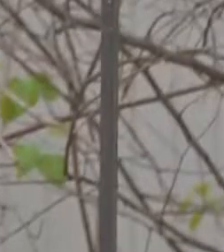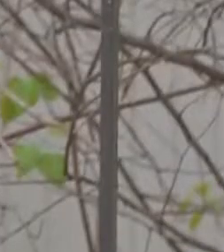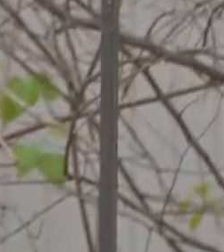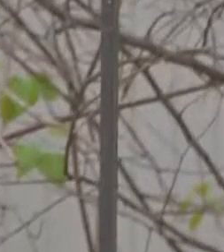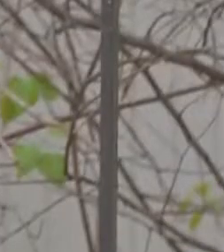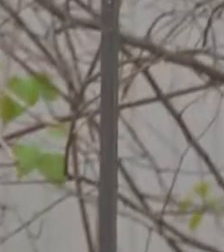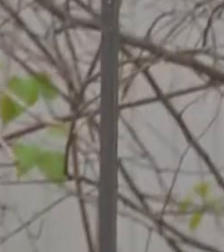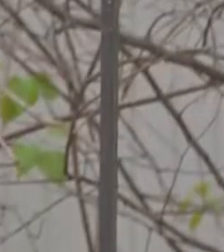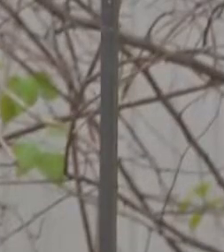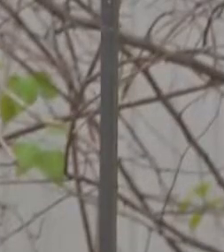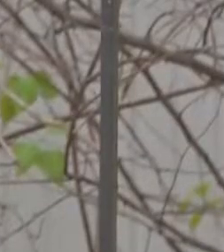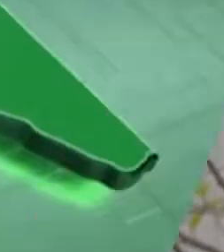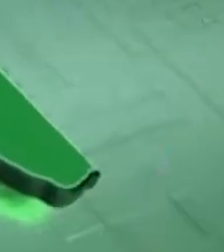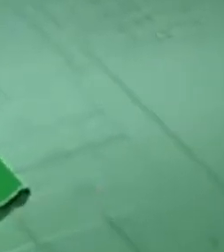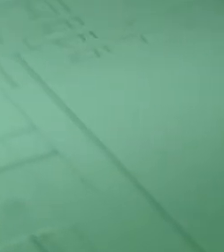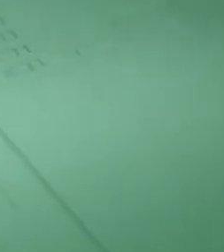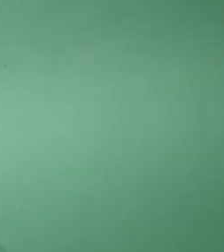выяснить я, Дамир Анитов.